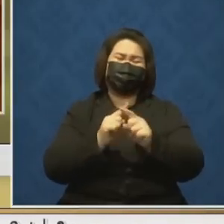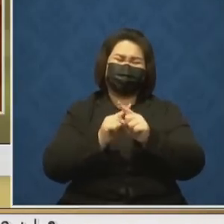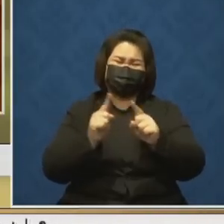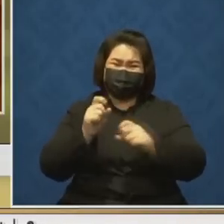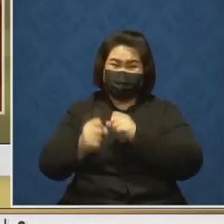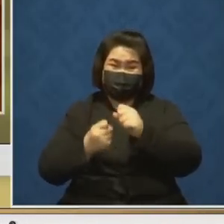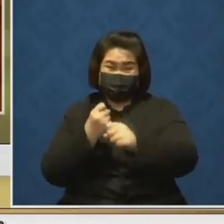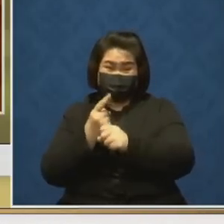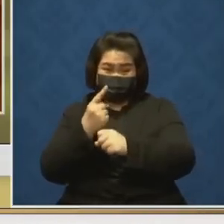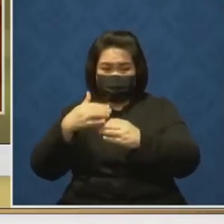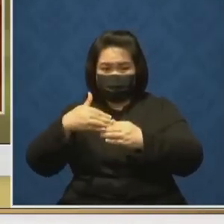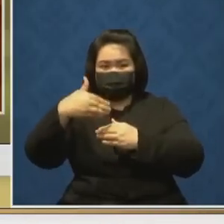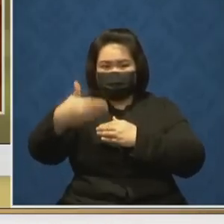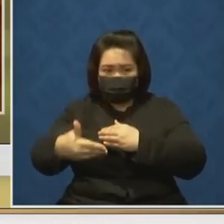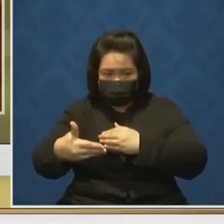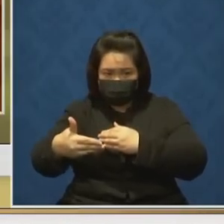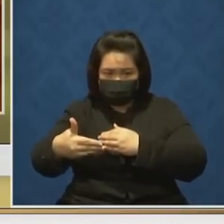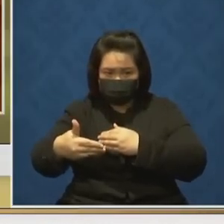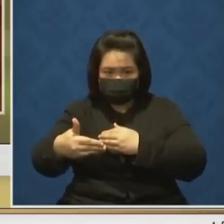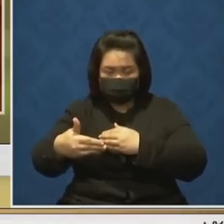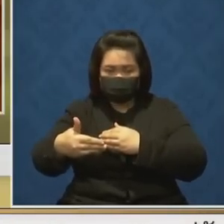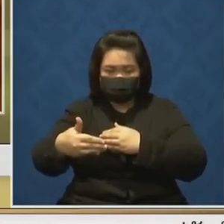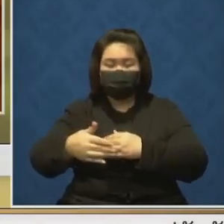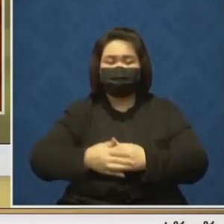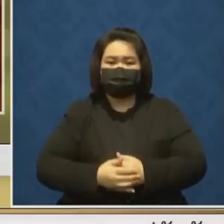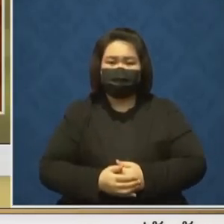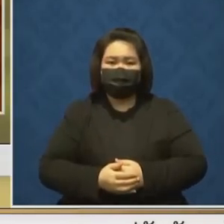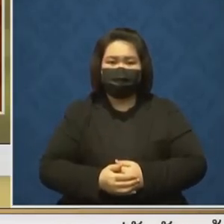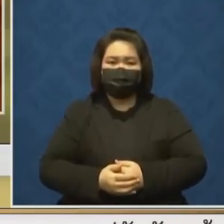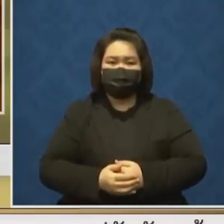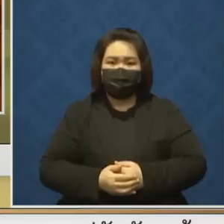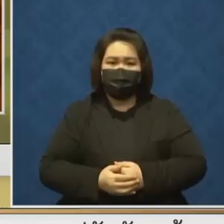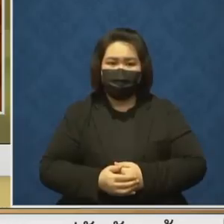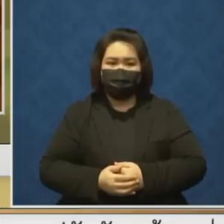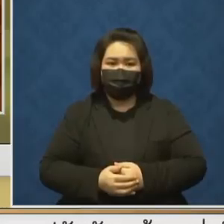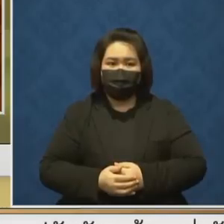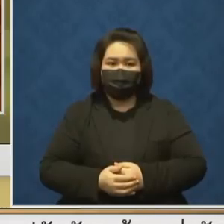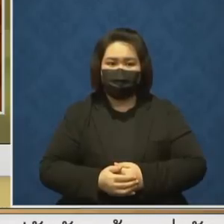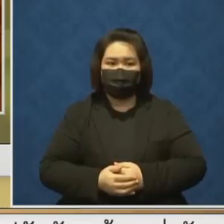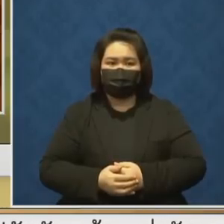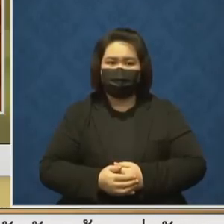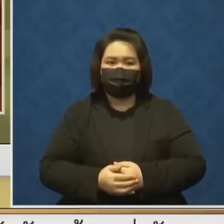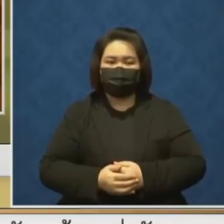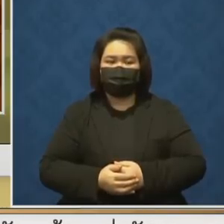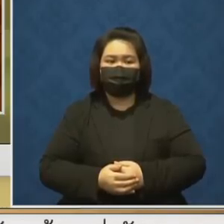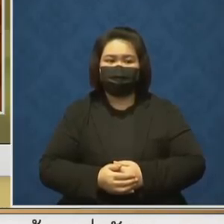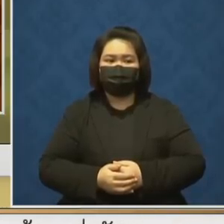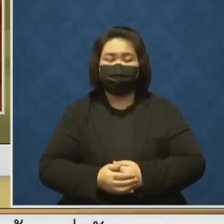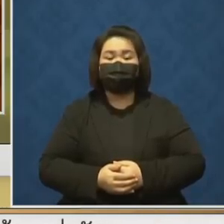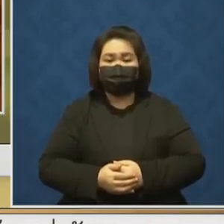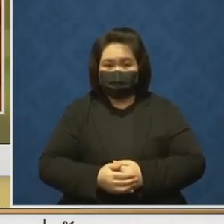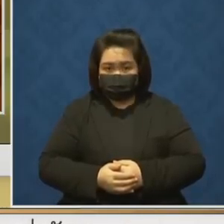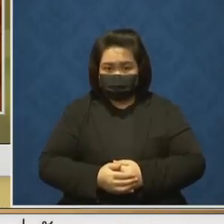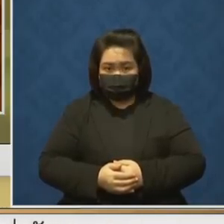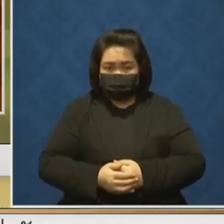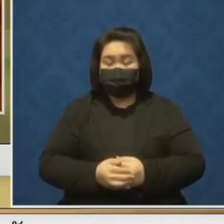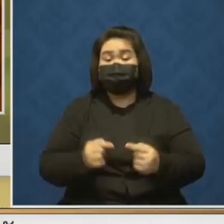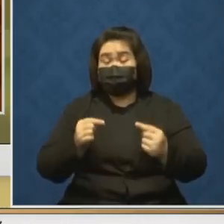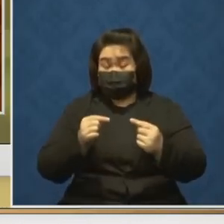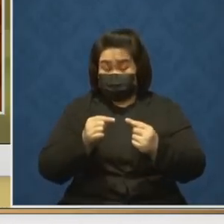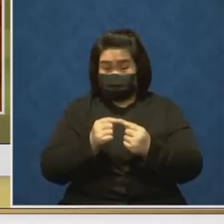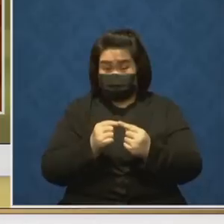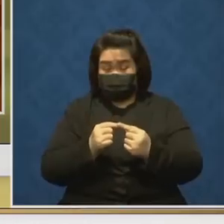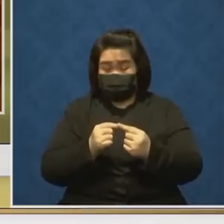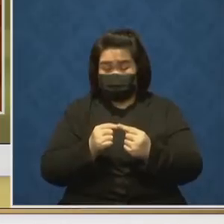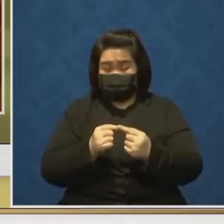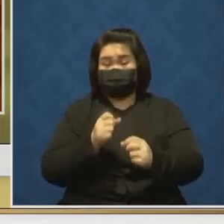ไปคะ ทประทาน1 ปีถัดไปในส่วนของ ขนาที่ส่วข